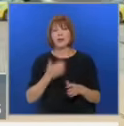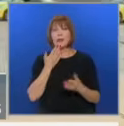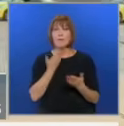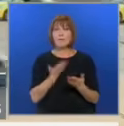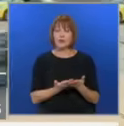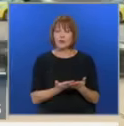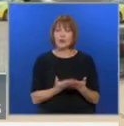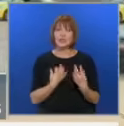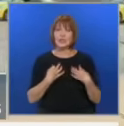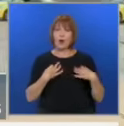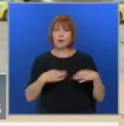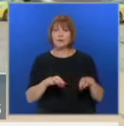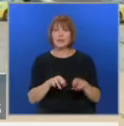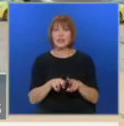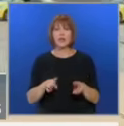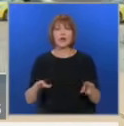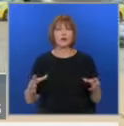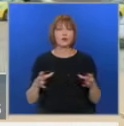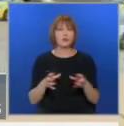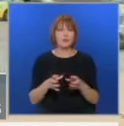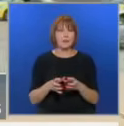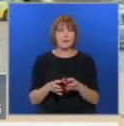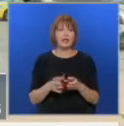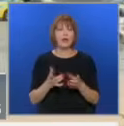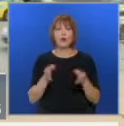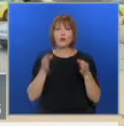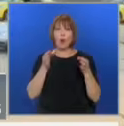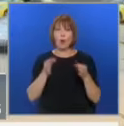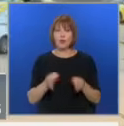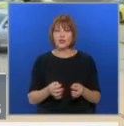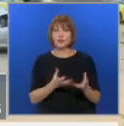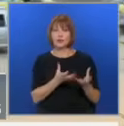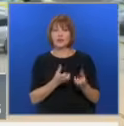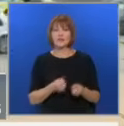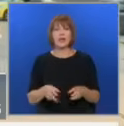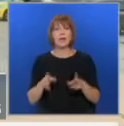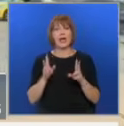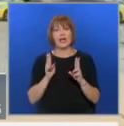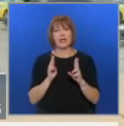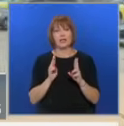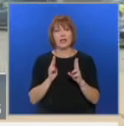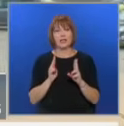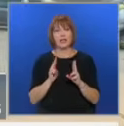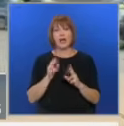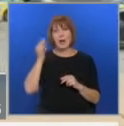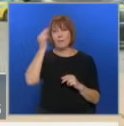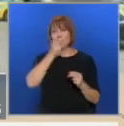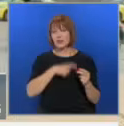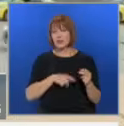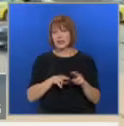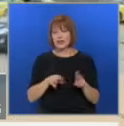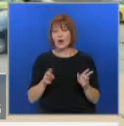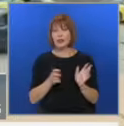за освобождаване на Народното събрание, което окончателно да вземе решение по казуса. От Българската народна